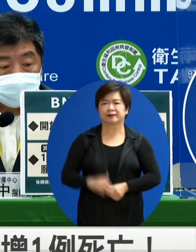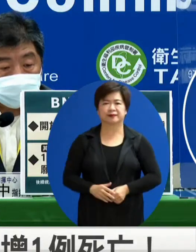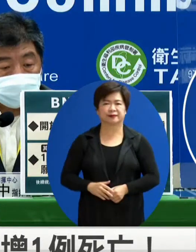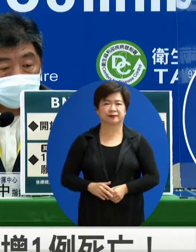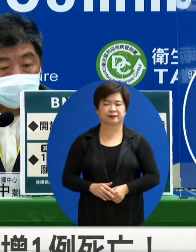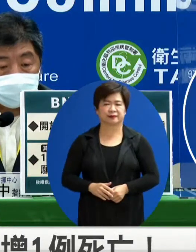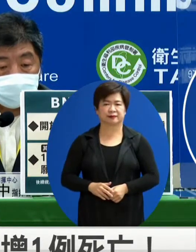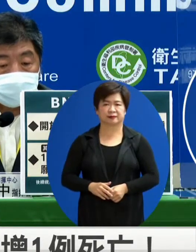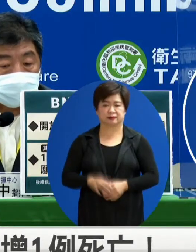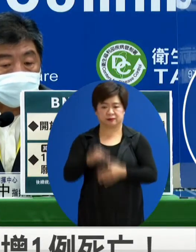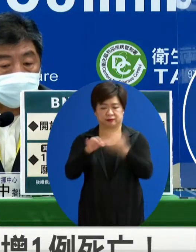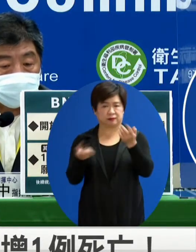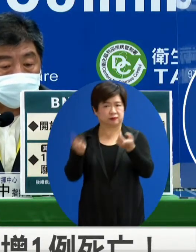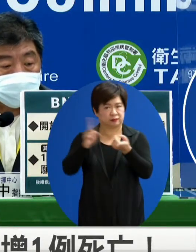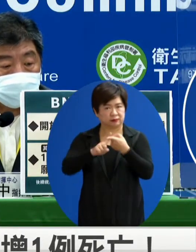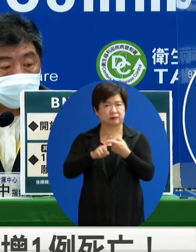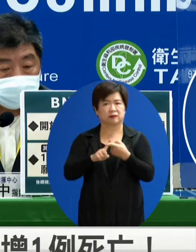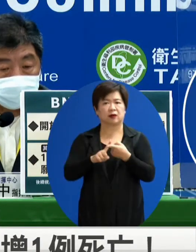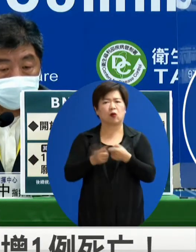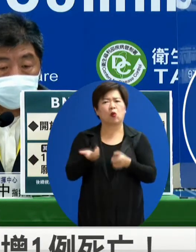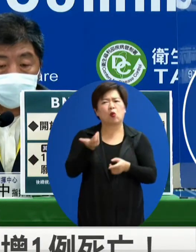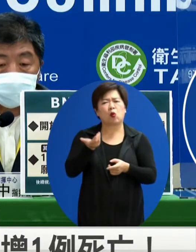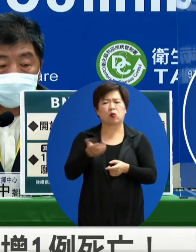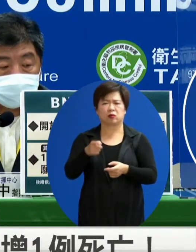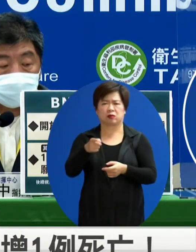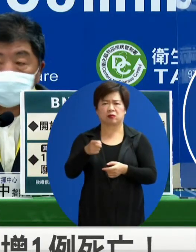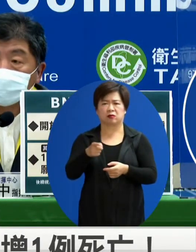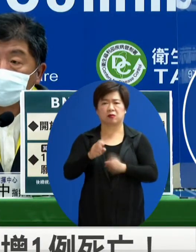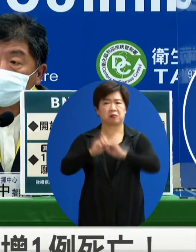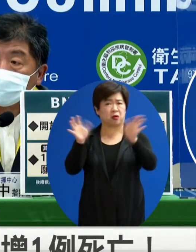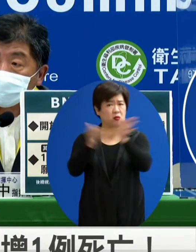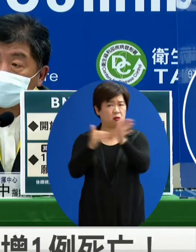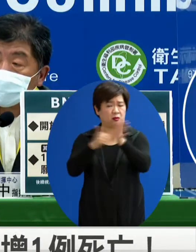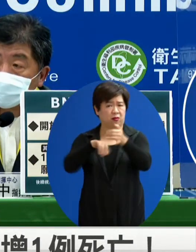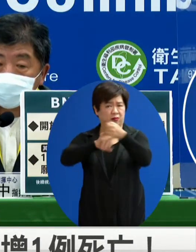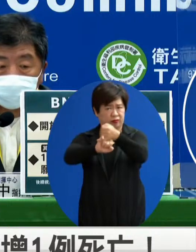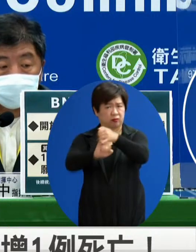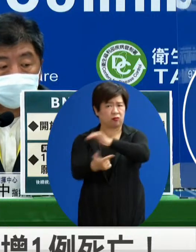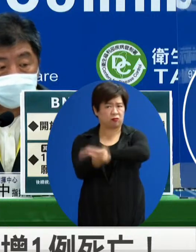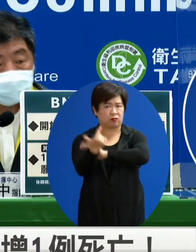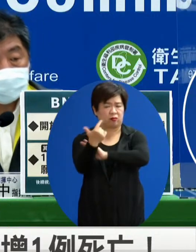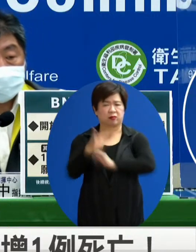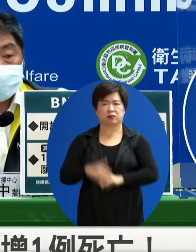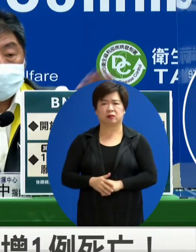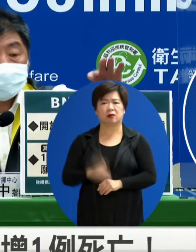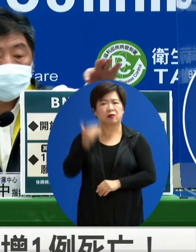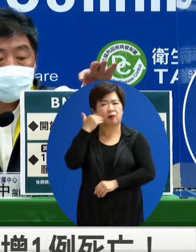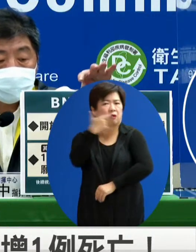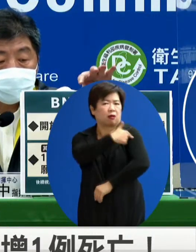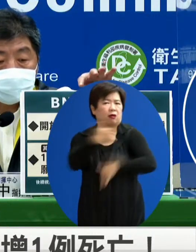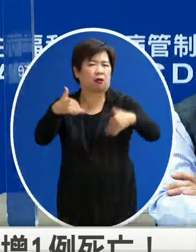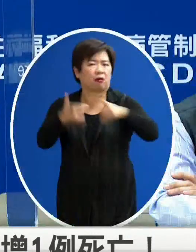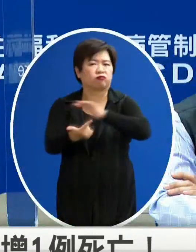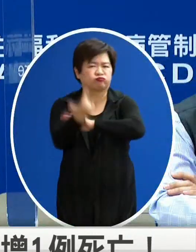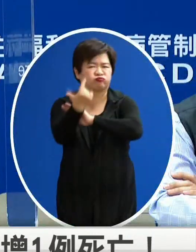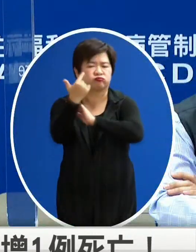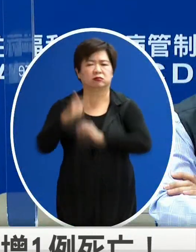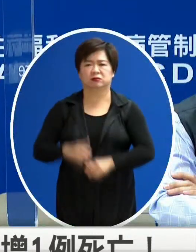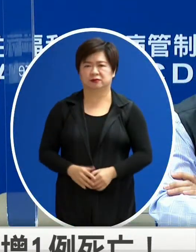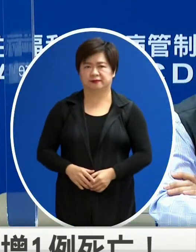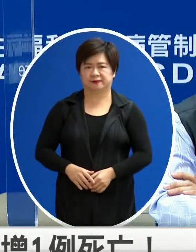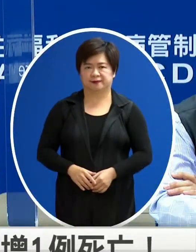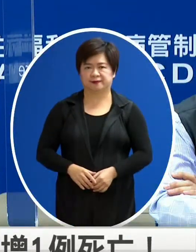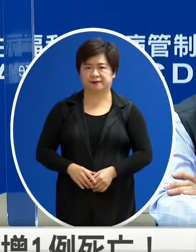以有符合资格也尽快去预啊，尽快到预约平台做预约登记，如果还没有做的话。